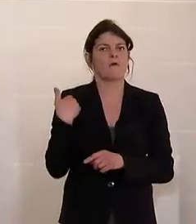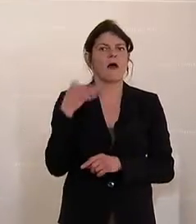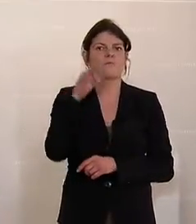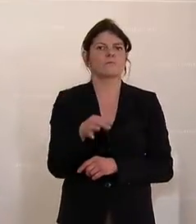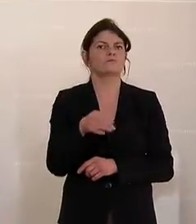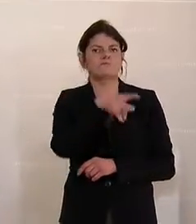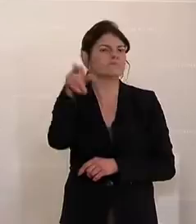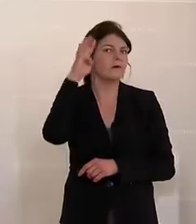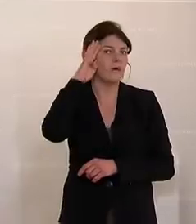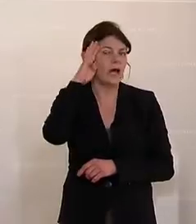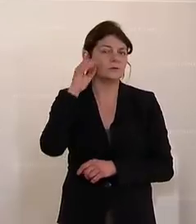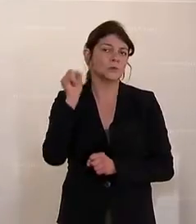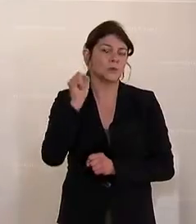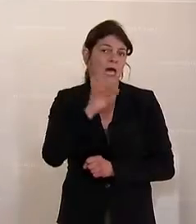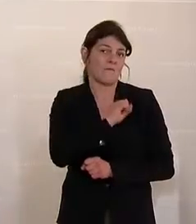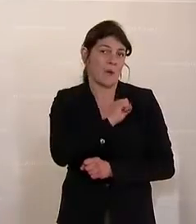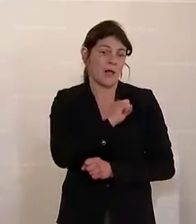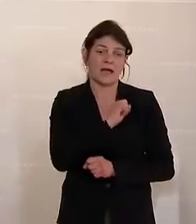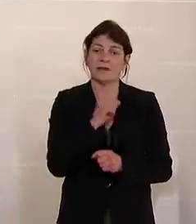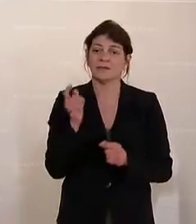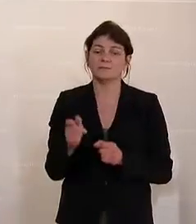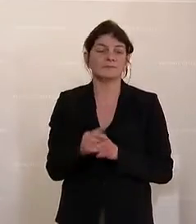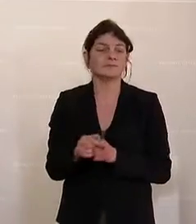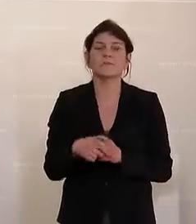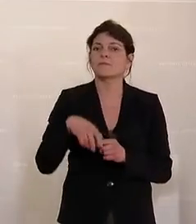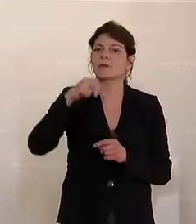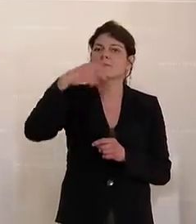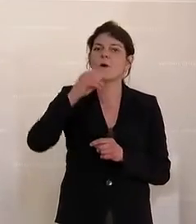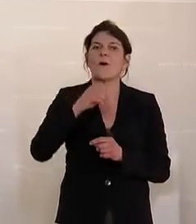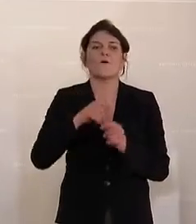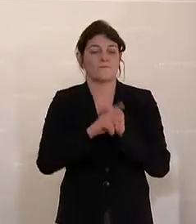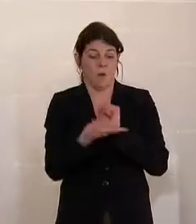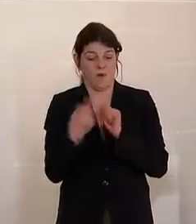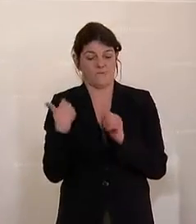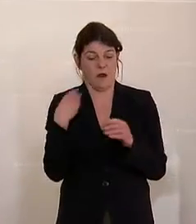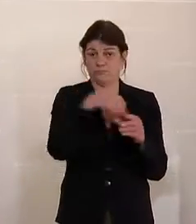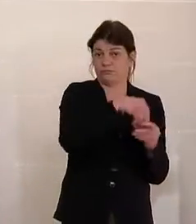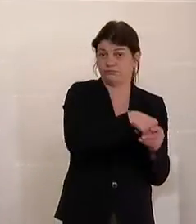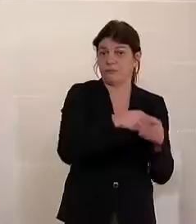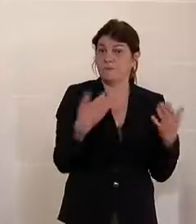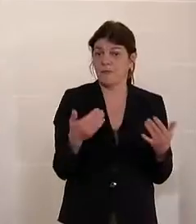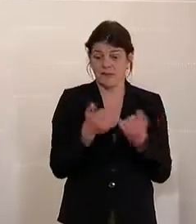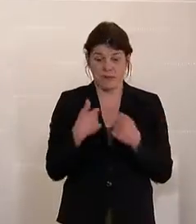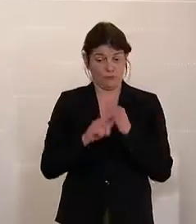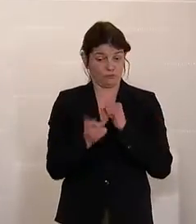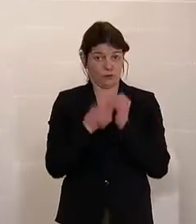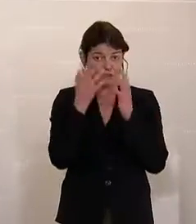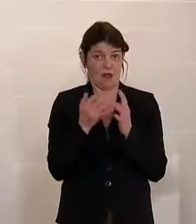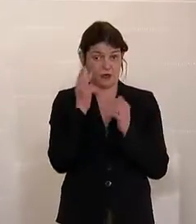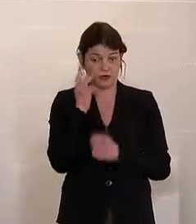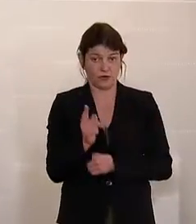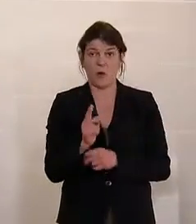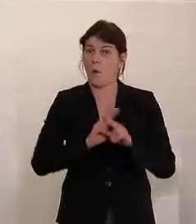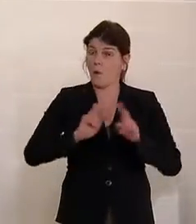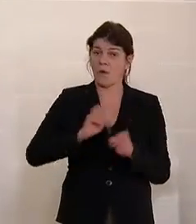Sie wissen, überaus erfolgreichen NPO-Fonds dotiert. Und wenn man sich die Budgetzahlen ohne